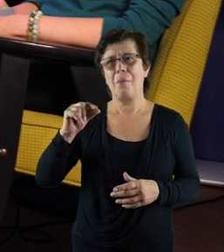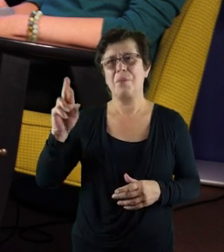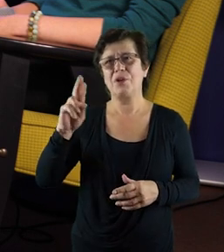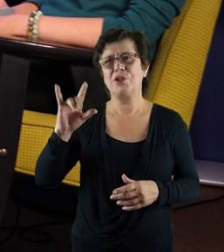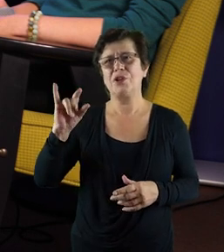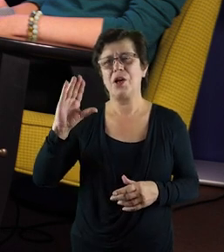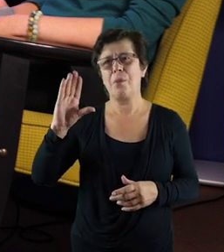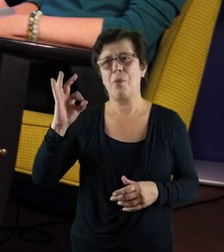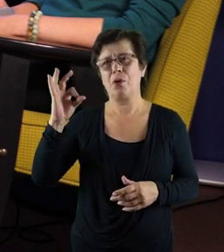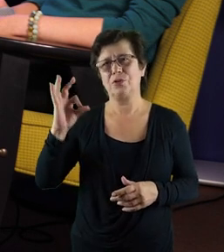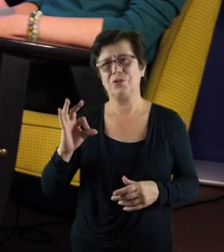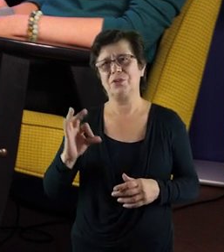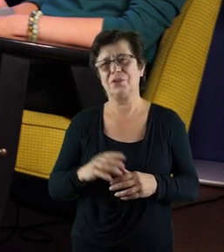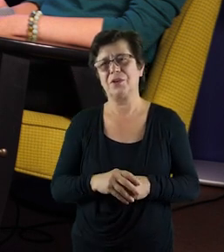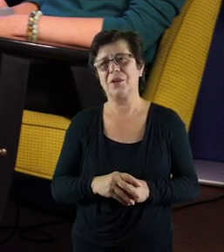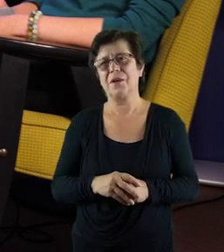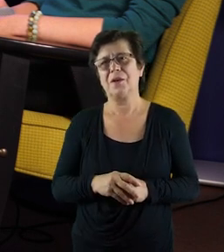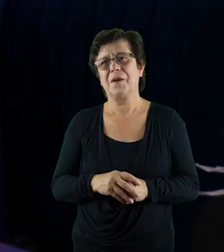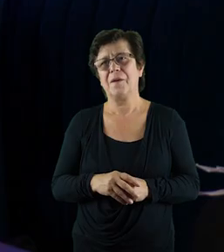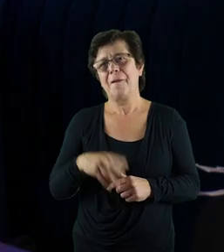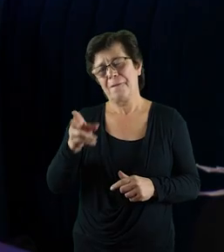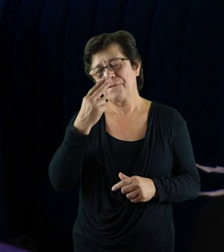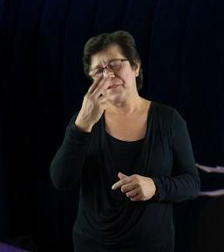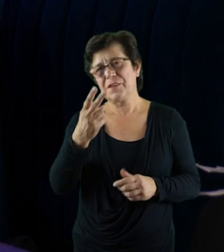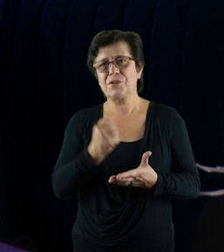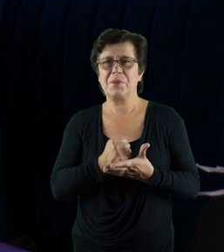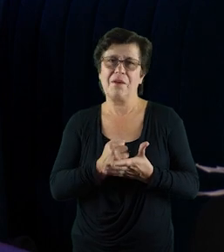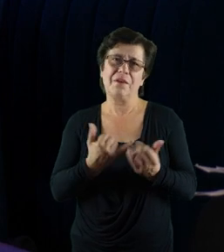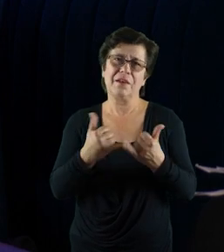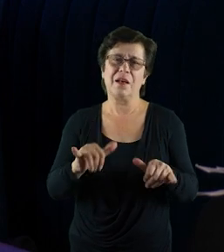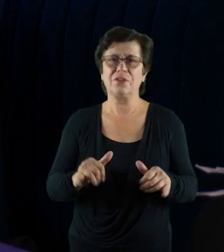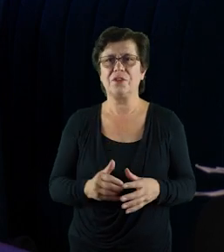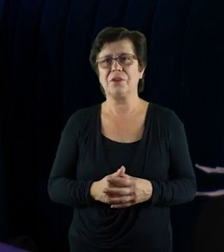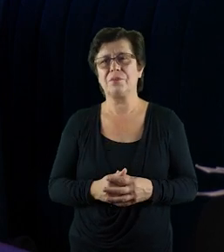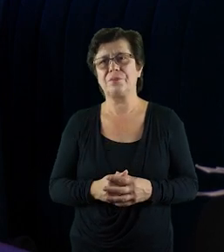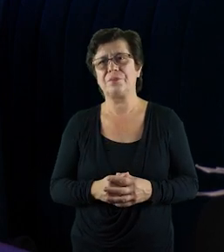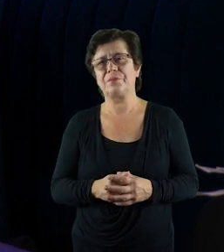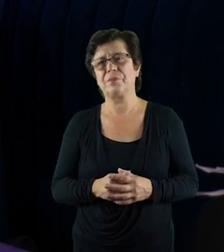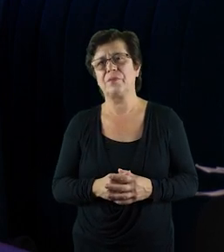Starego mistrza do tego, żeby widzieć sprawę inaczej. No i przede wszystkim